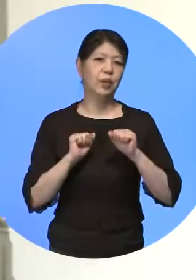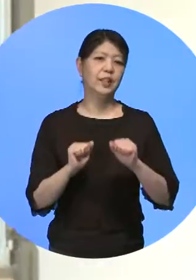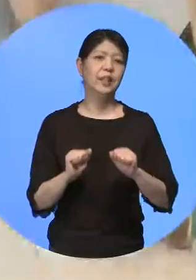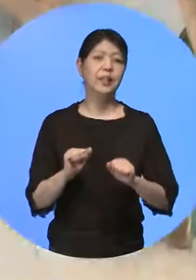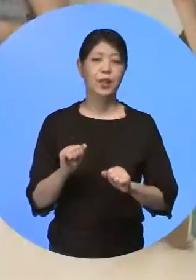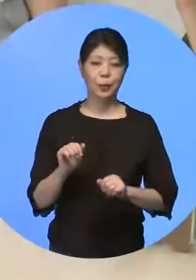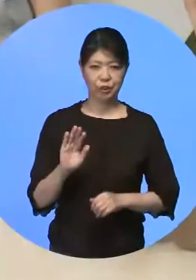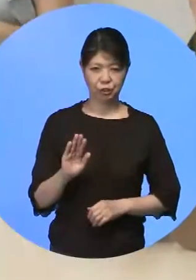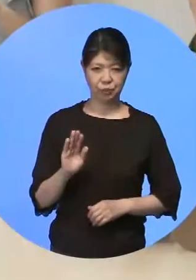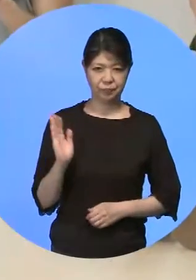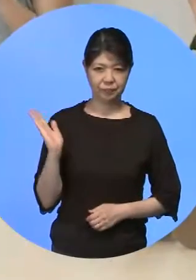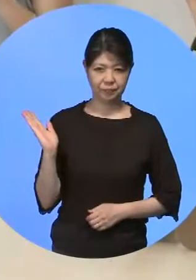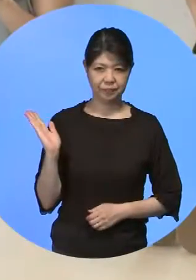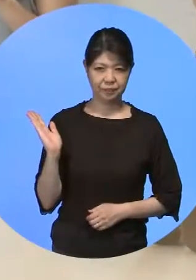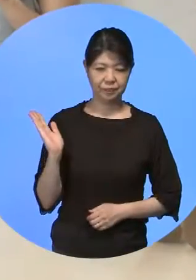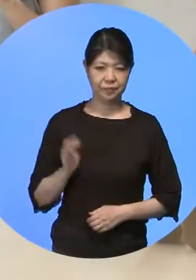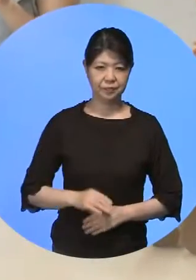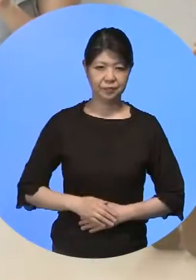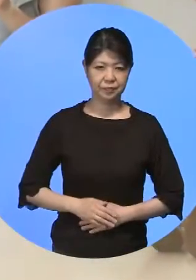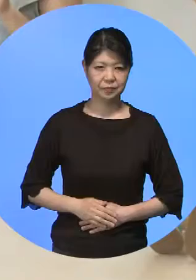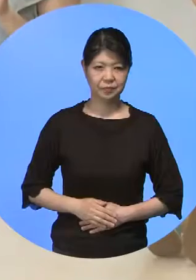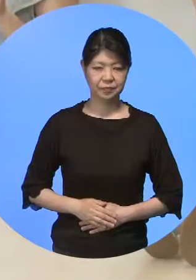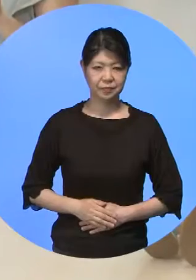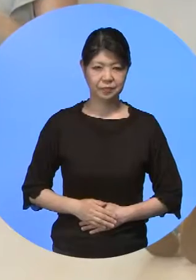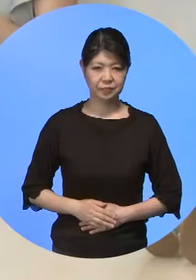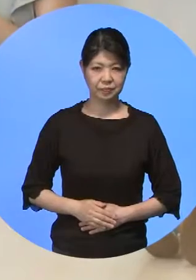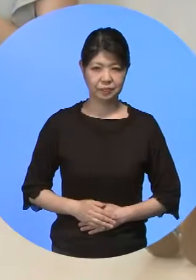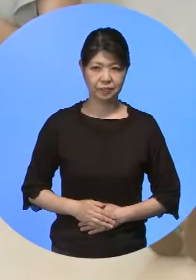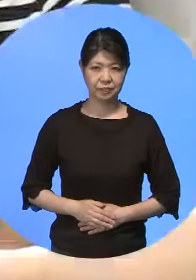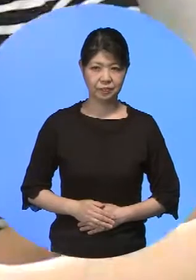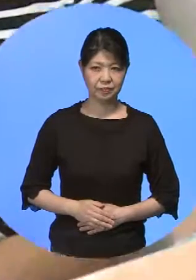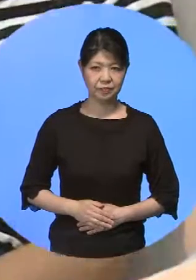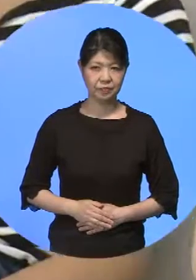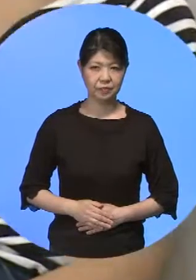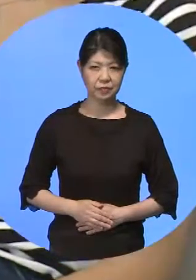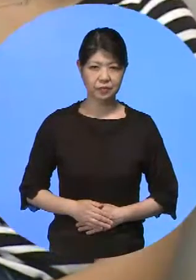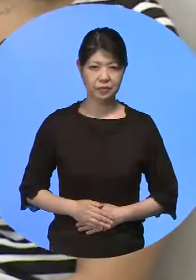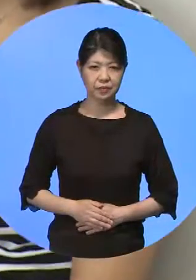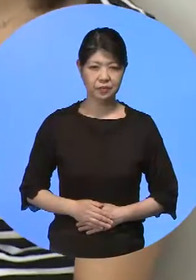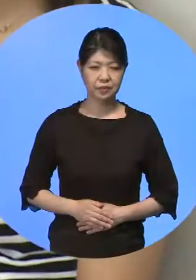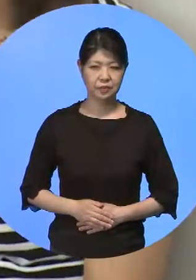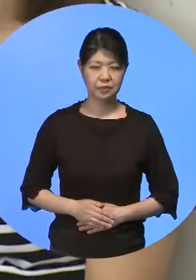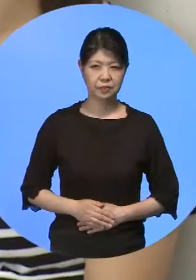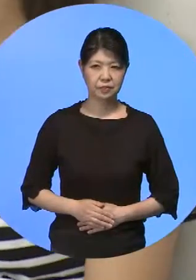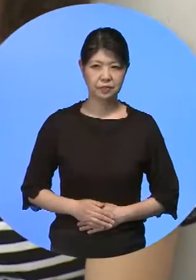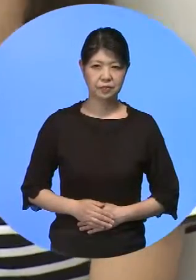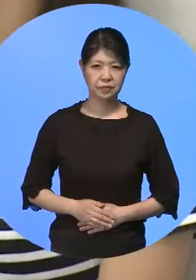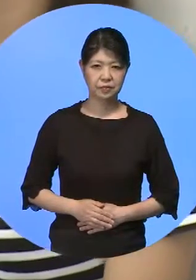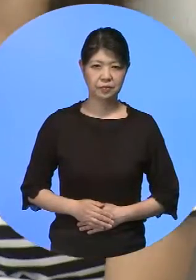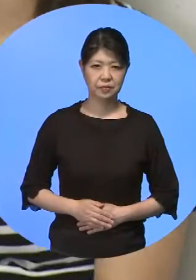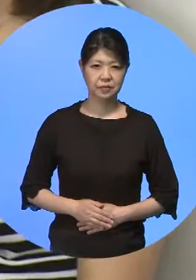まで20年以上にわたり市内で同様の講座を行っています。